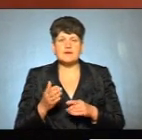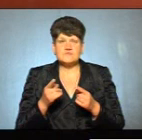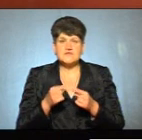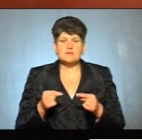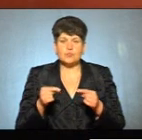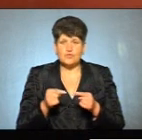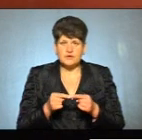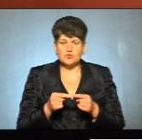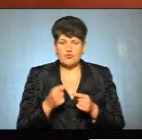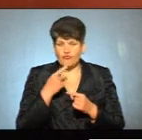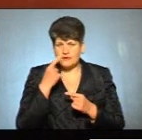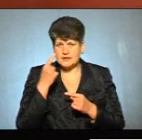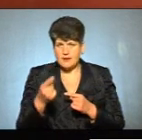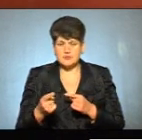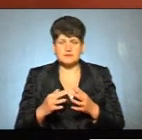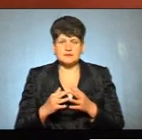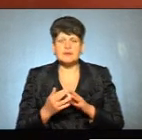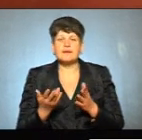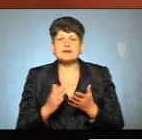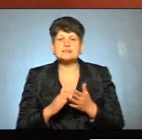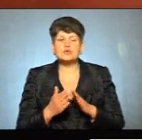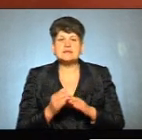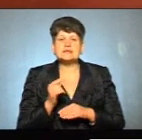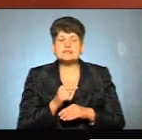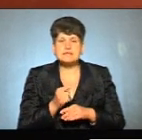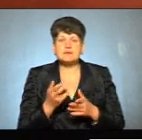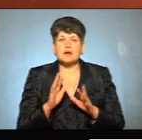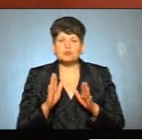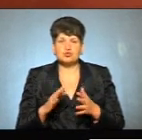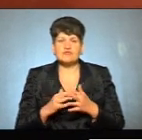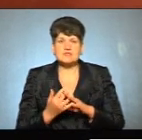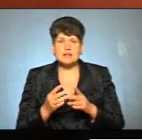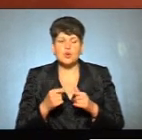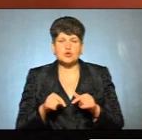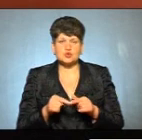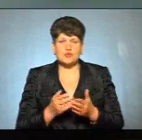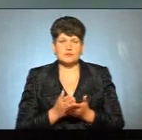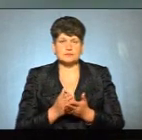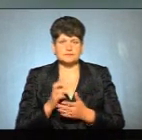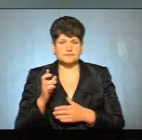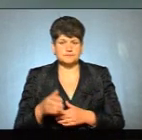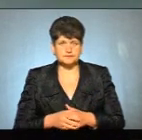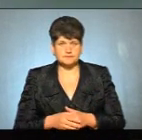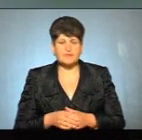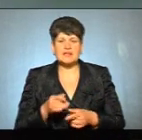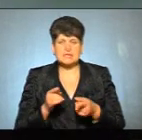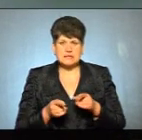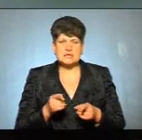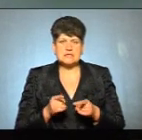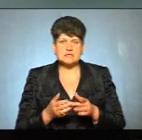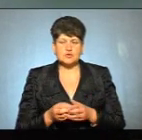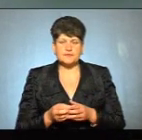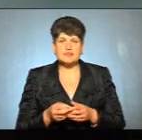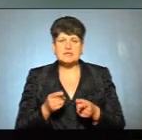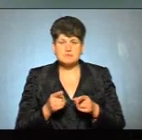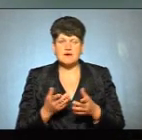у віддалених населених пунктах. Яка з цим ситуація і як будуть у селах організовані служіння? Дійсно, ну